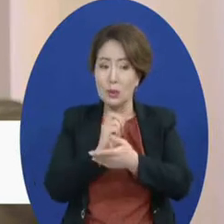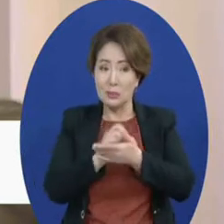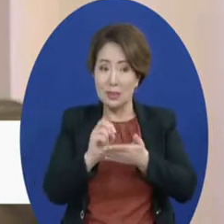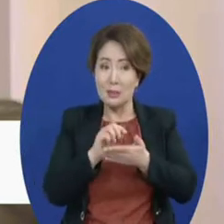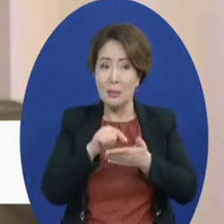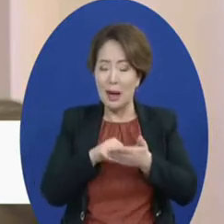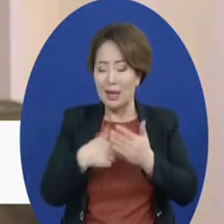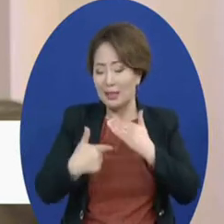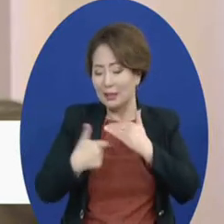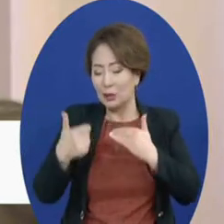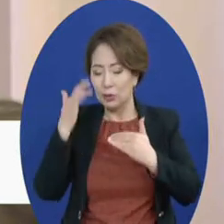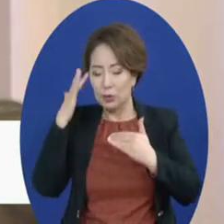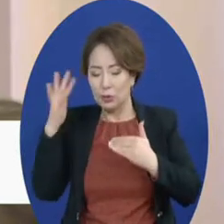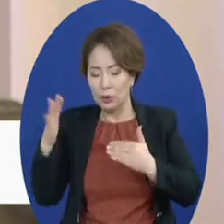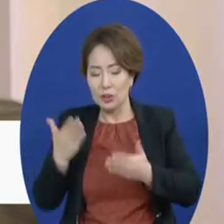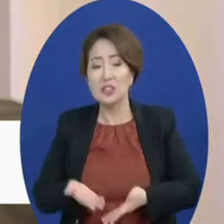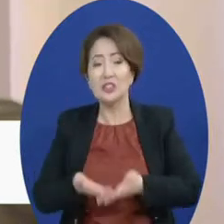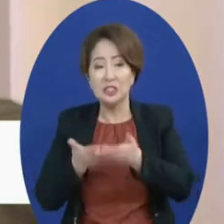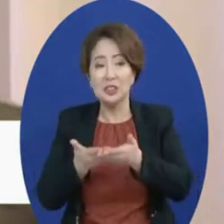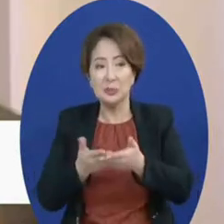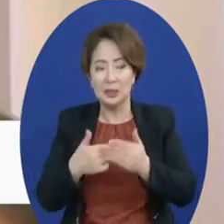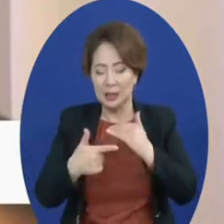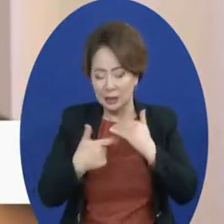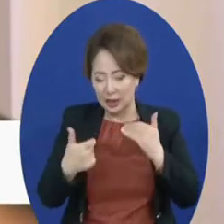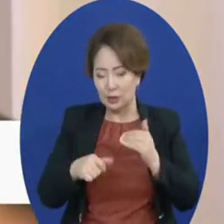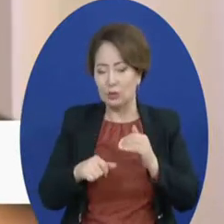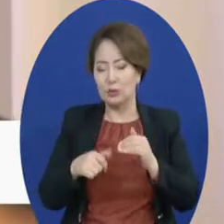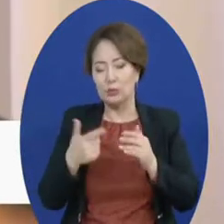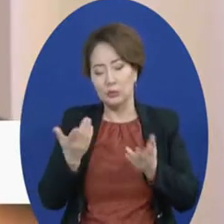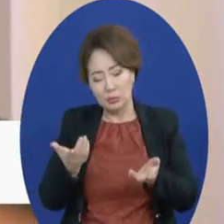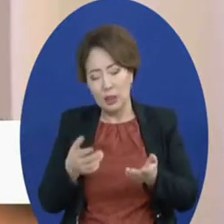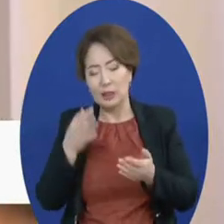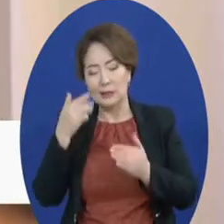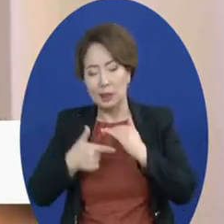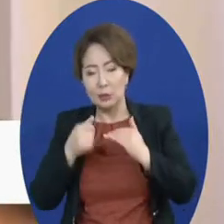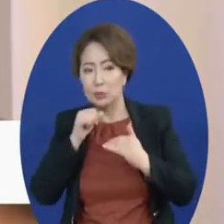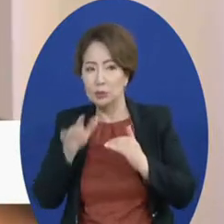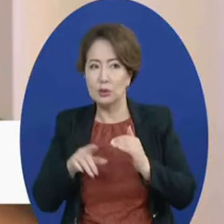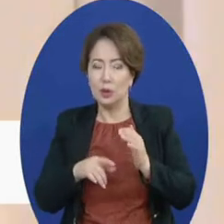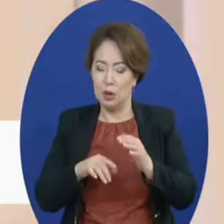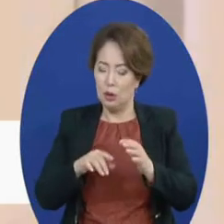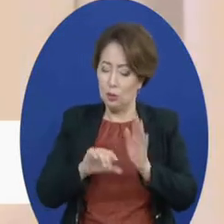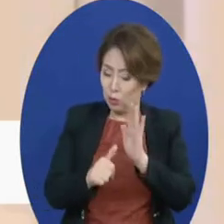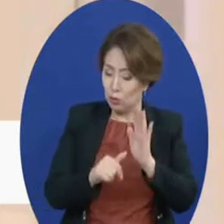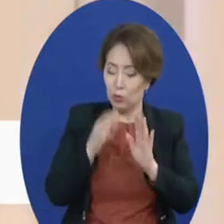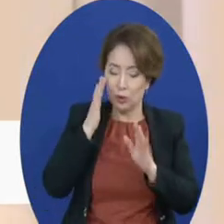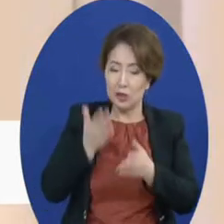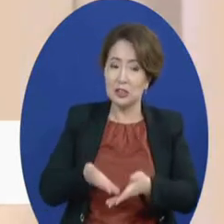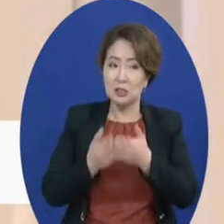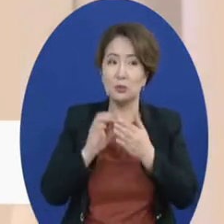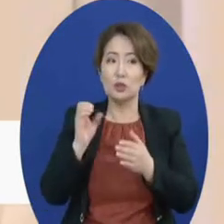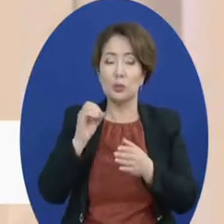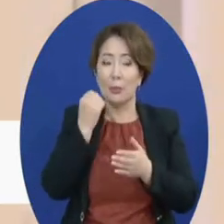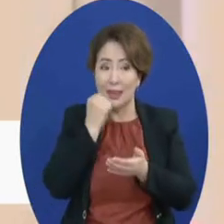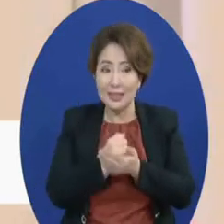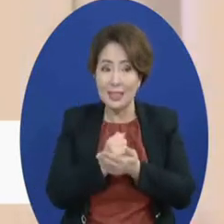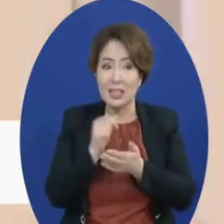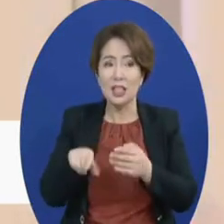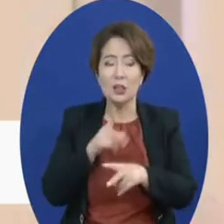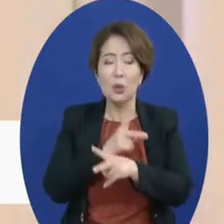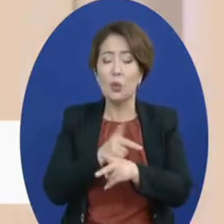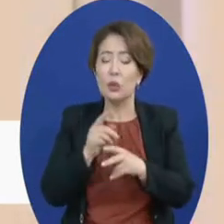нарыг татварын бодлогоор дэмжих, татварын болон татварын бус бодлогоор дэмжих энэ хуулийг саяхан баталсан байдаг. За энэ хуулийн хэрэгжилт